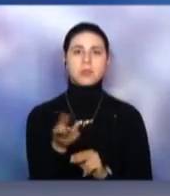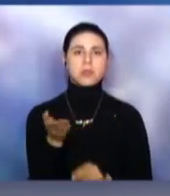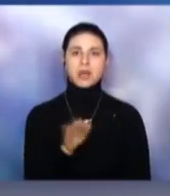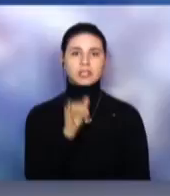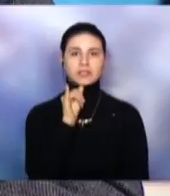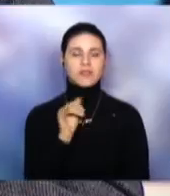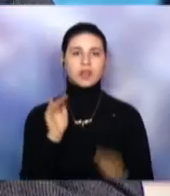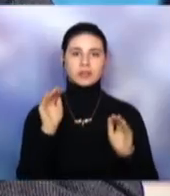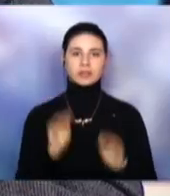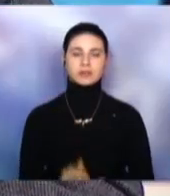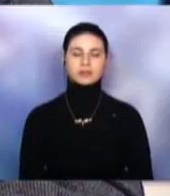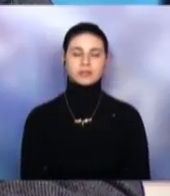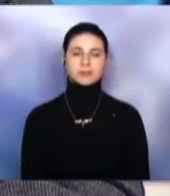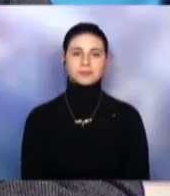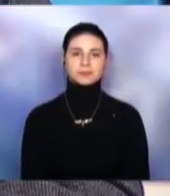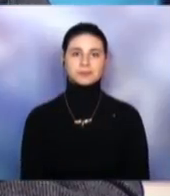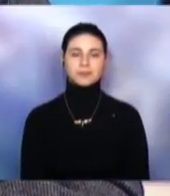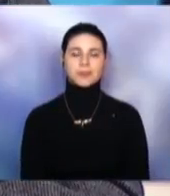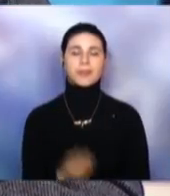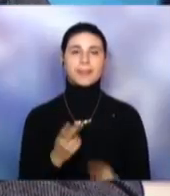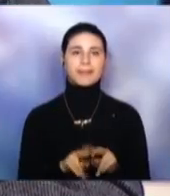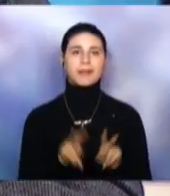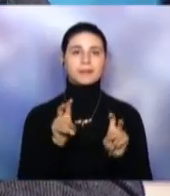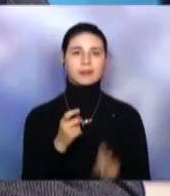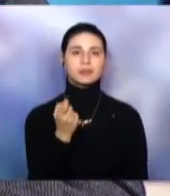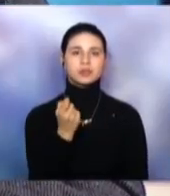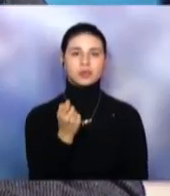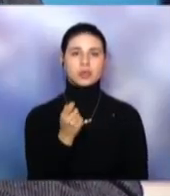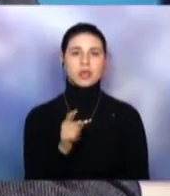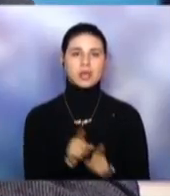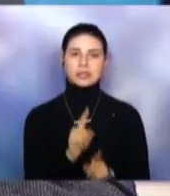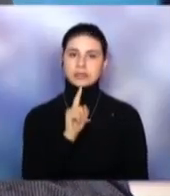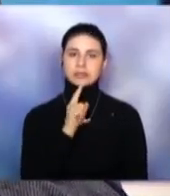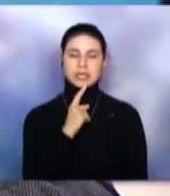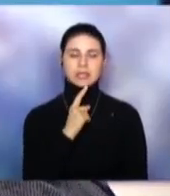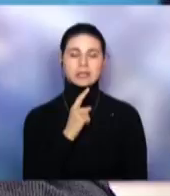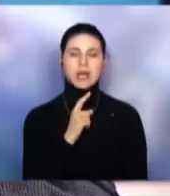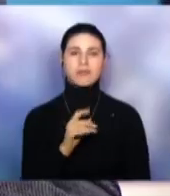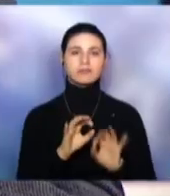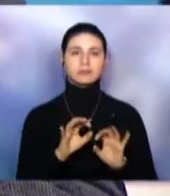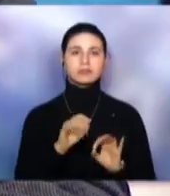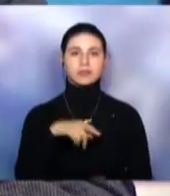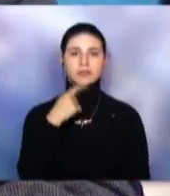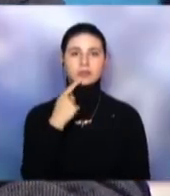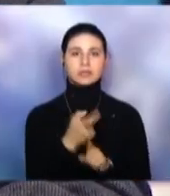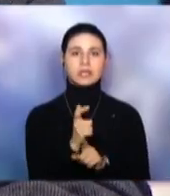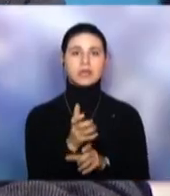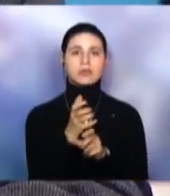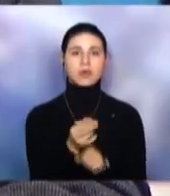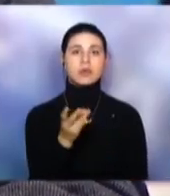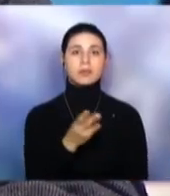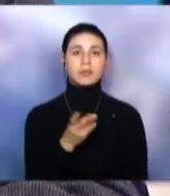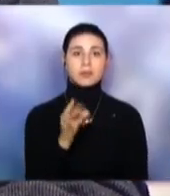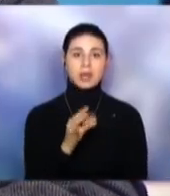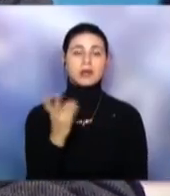მოდით ამ თემაზე ცოტა ძნელია უბრალოდ ვისაუბროთ, ძალიან მოკლედ, მაგრამ გეტყვით, რომ